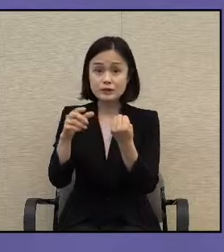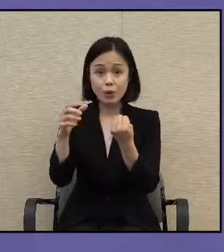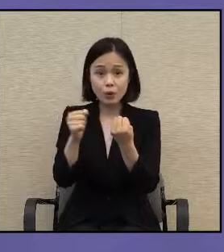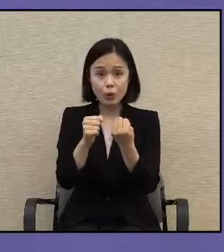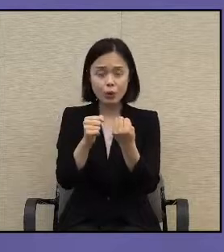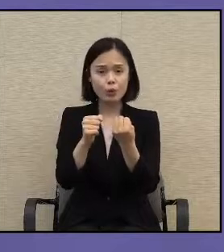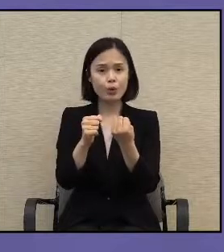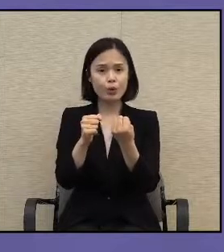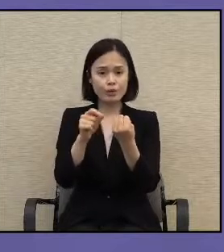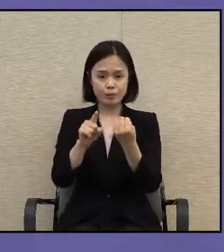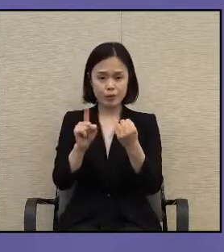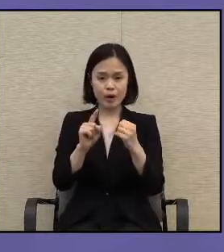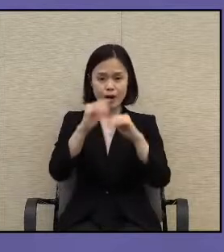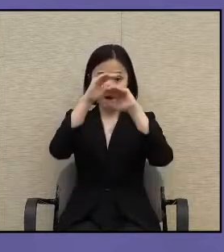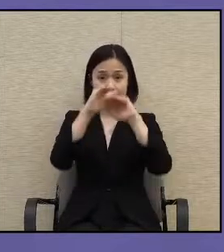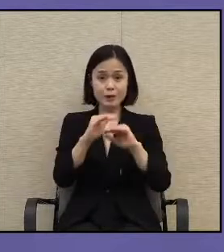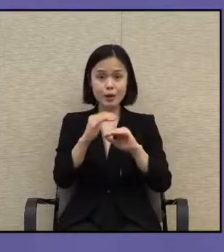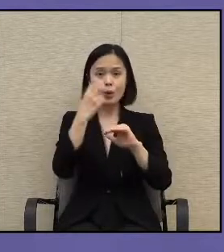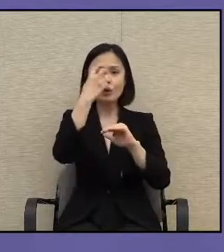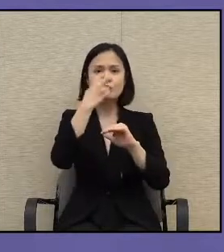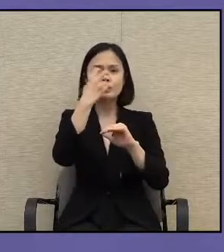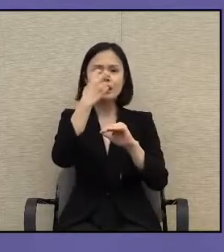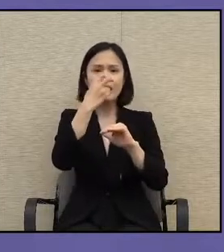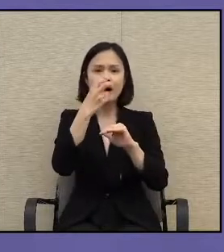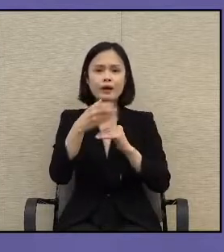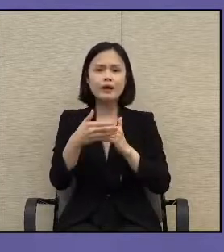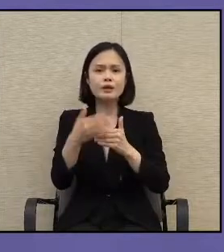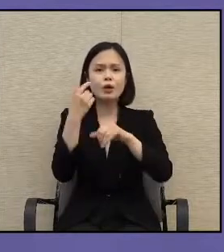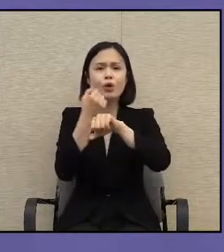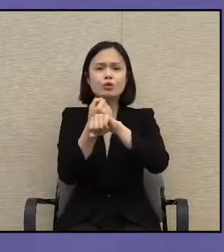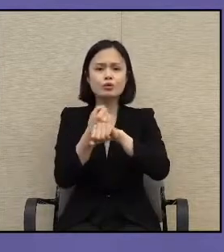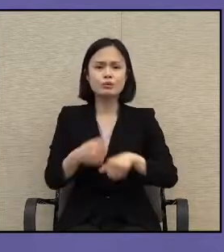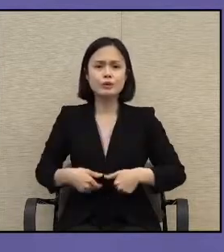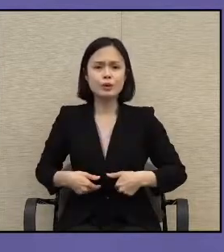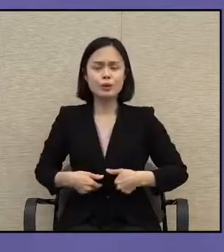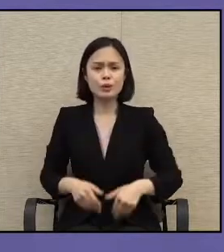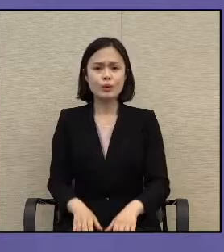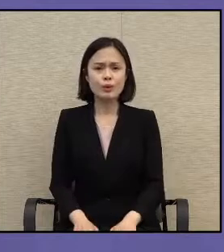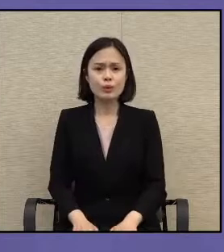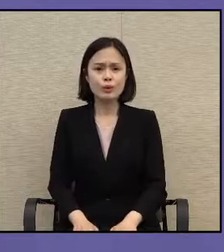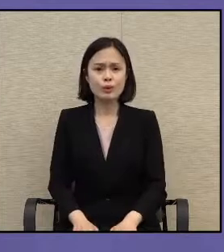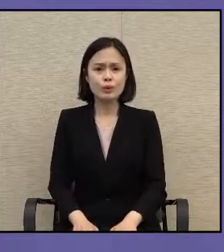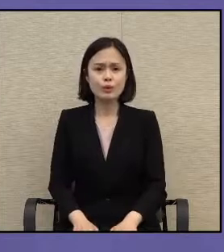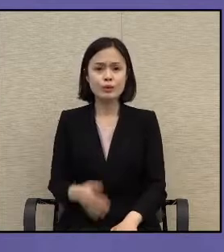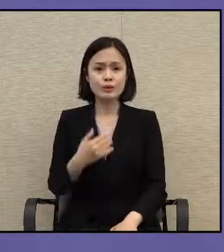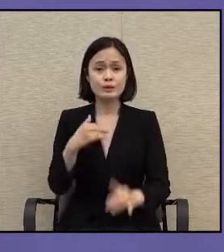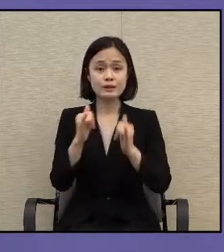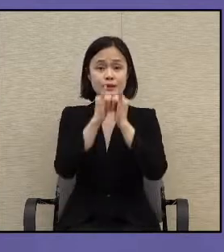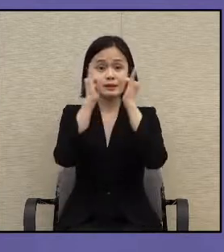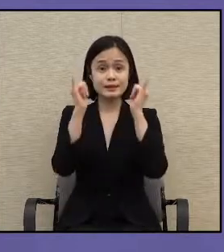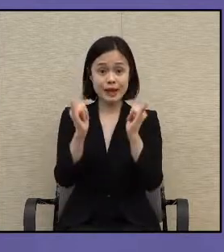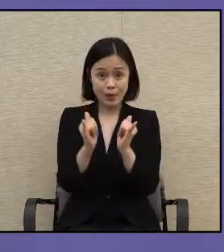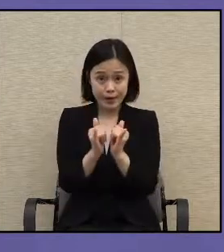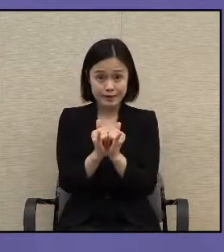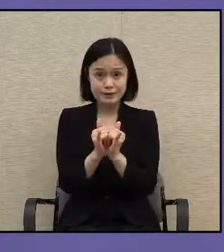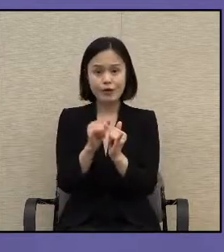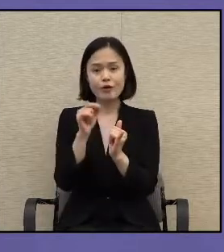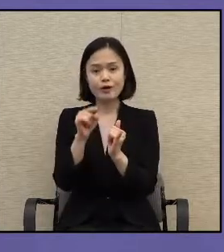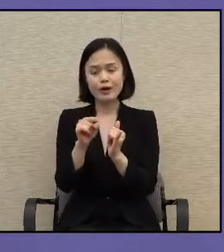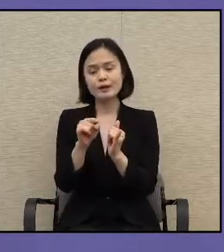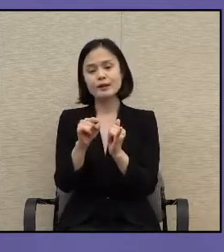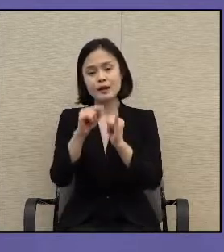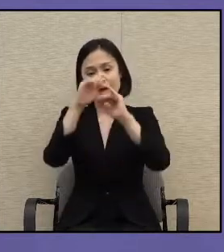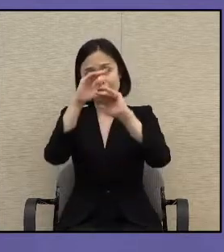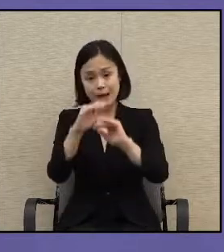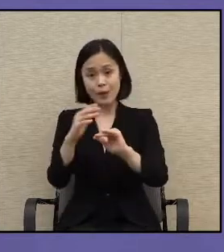있고, 그것이 폴리시일 수도 있고, 이런 차원들이 있다라고 생각을 합니다. 그런 의미에서 저는 이제 사회적인 요인에서도 두 가지 차원을 구별할